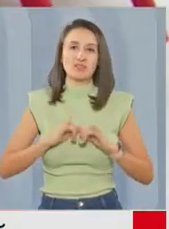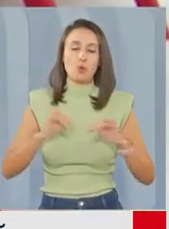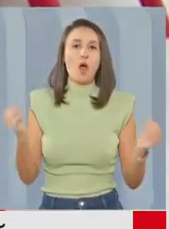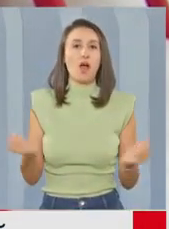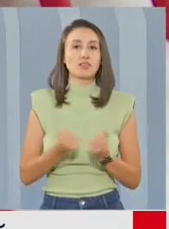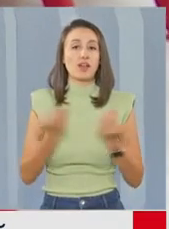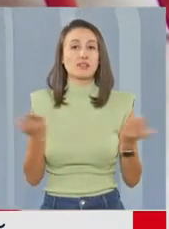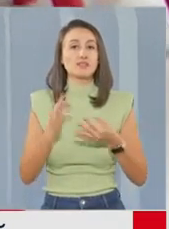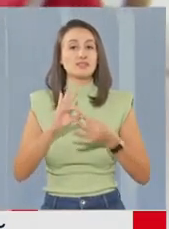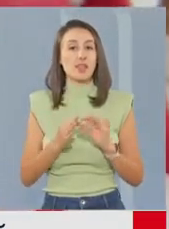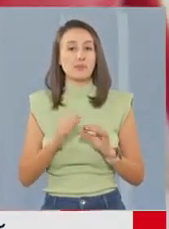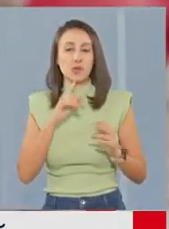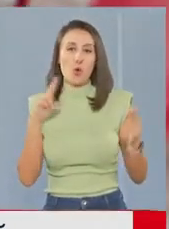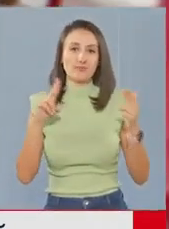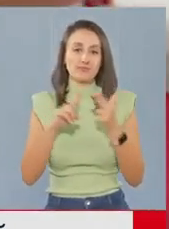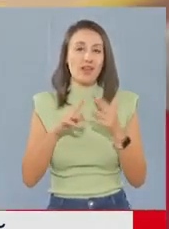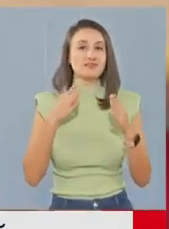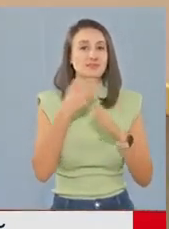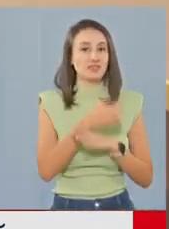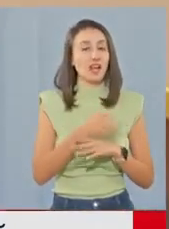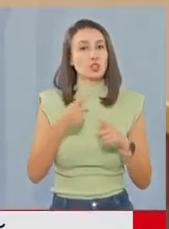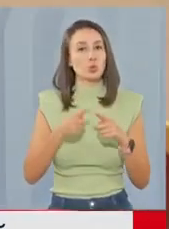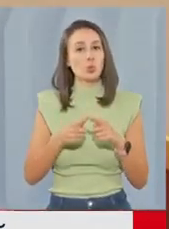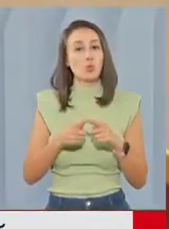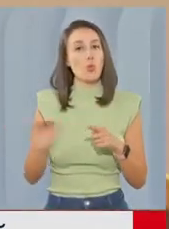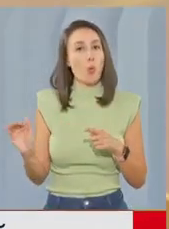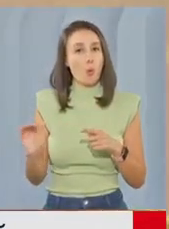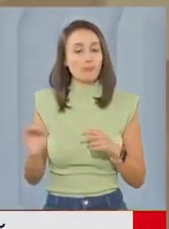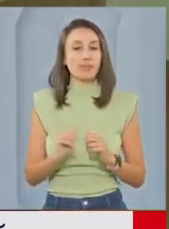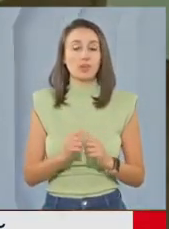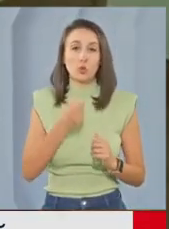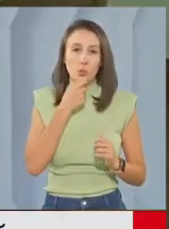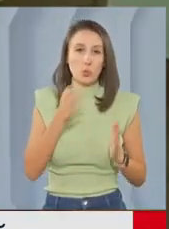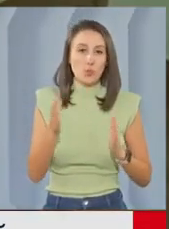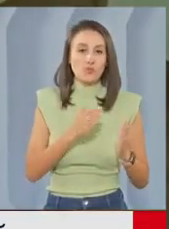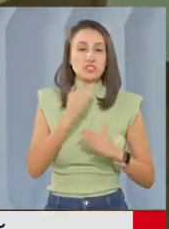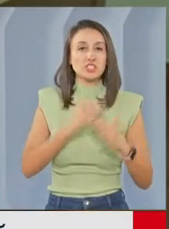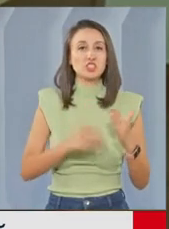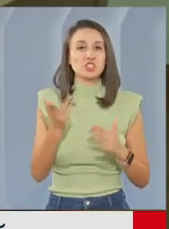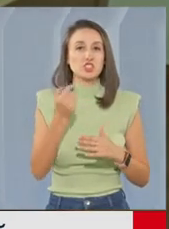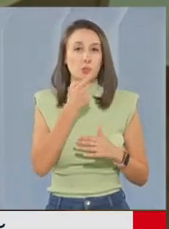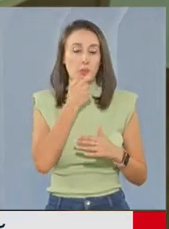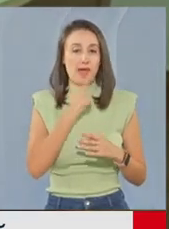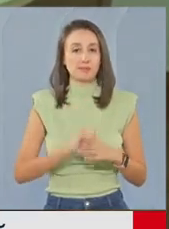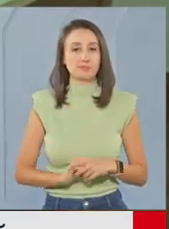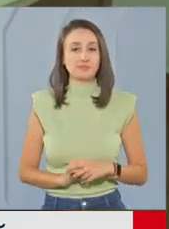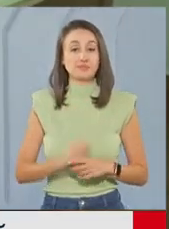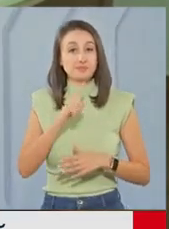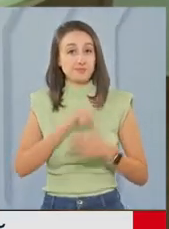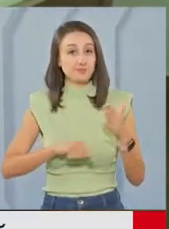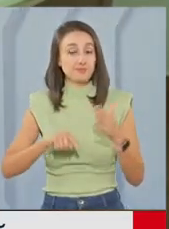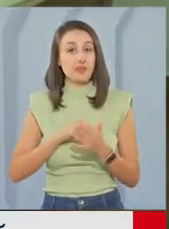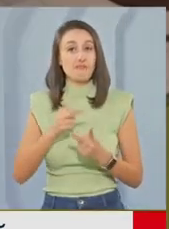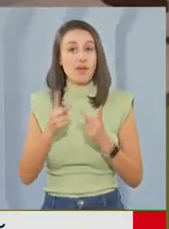activitate care implică contactul direct și sistematic cu persoane minore cu vârste mai fragede de 15 ani interdicții